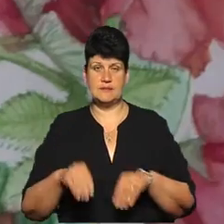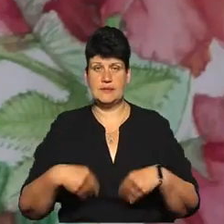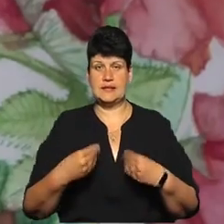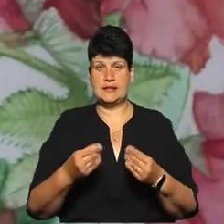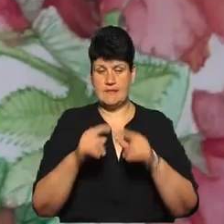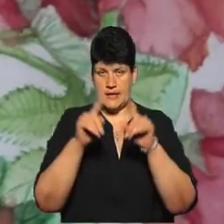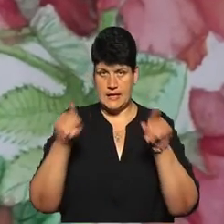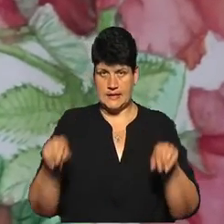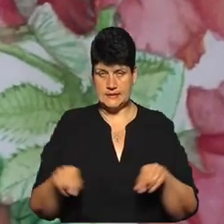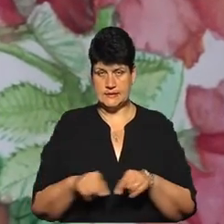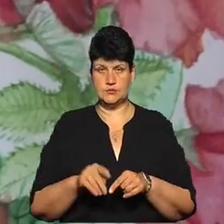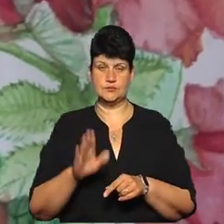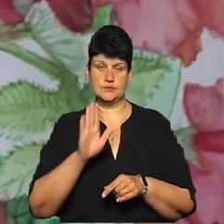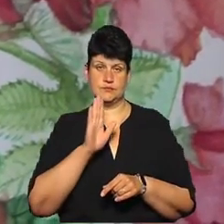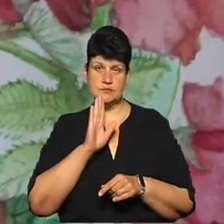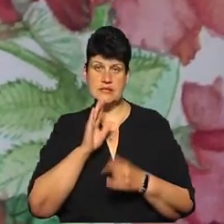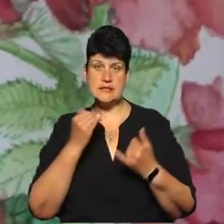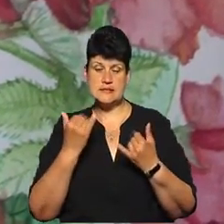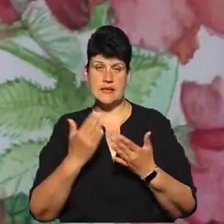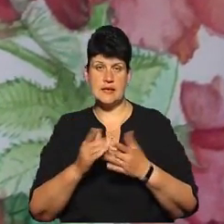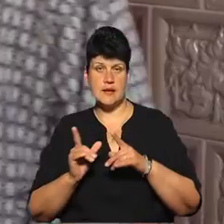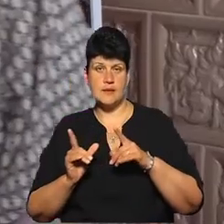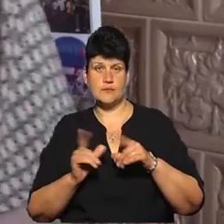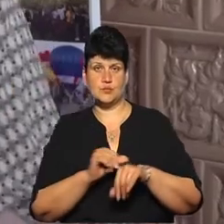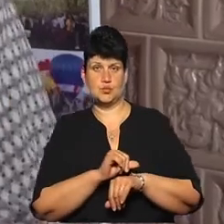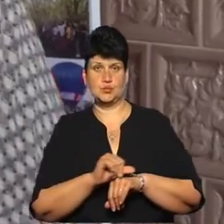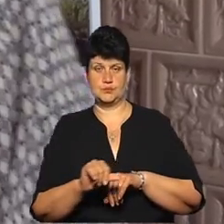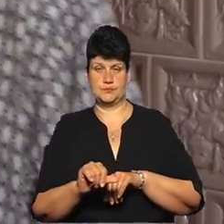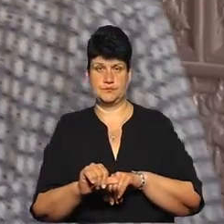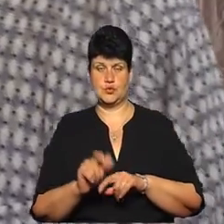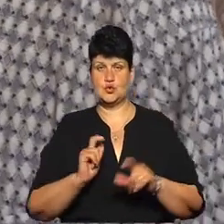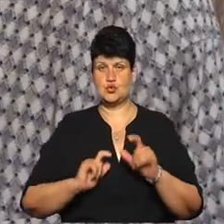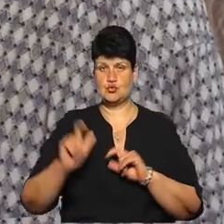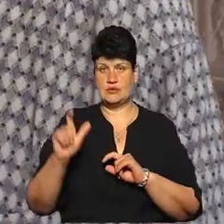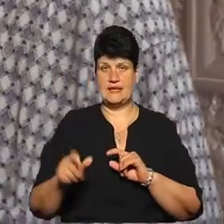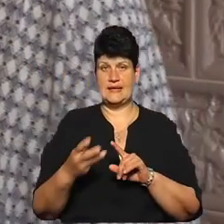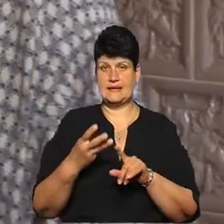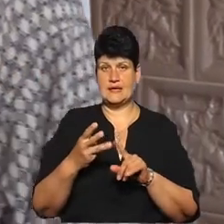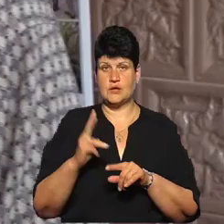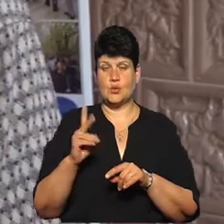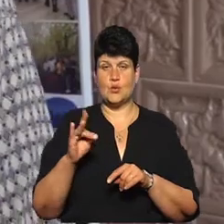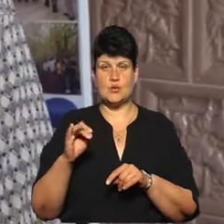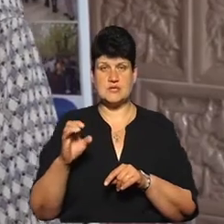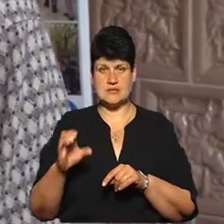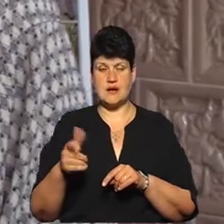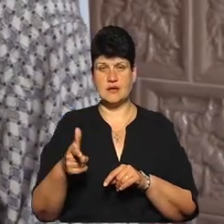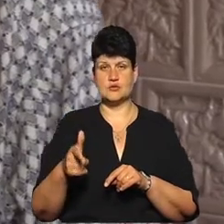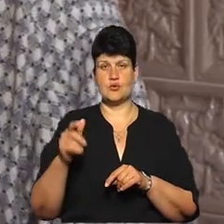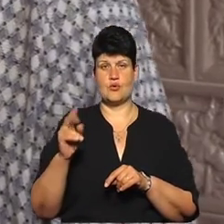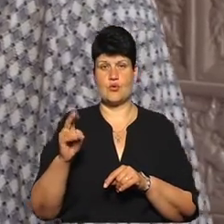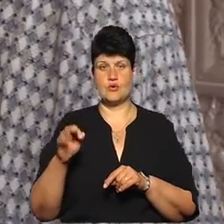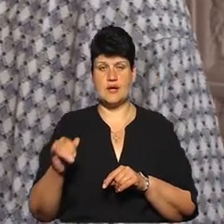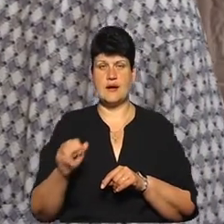картину учениці, яка зараз перебуває за межами України. У студентки вже третього курсу Галицького коледжу Аліни